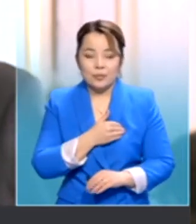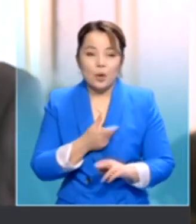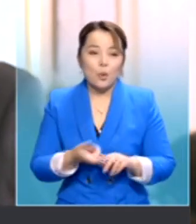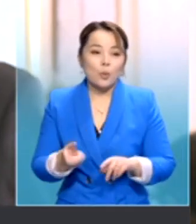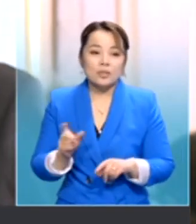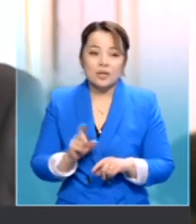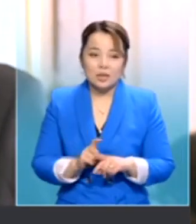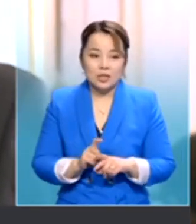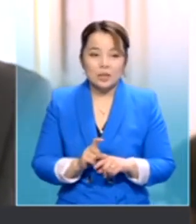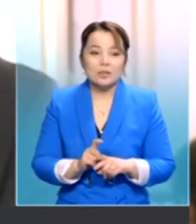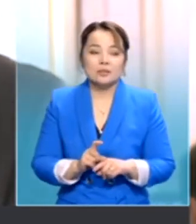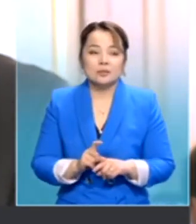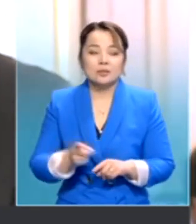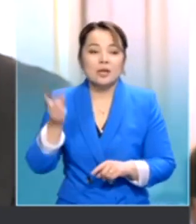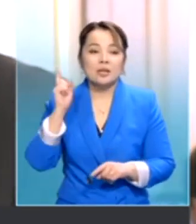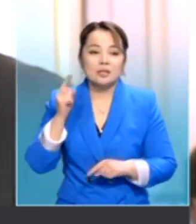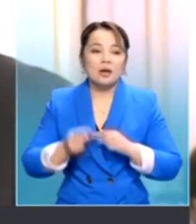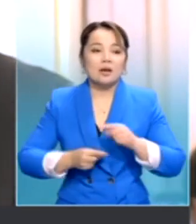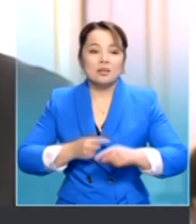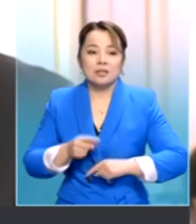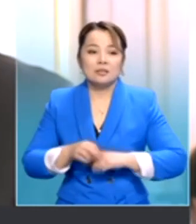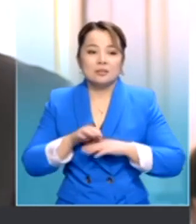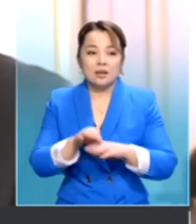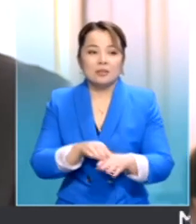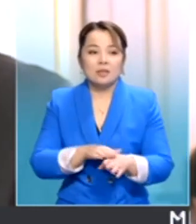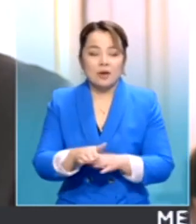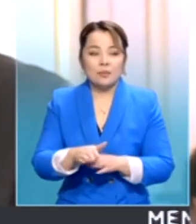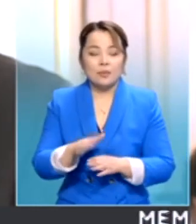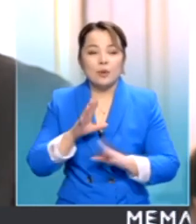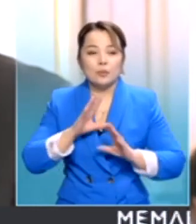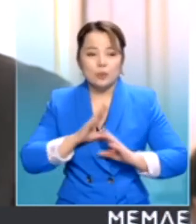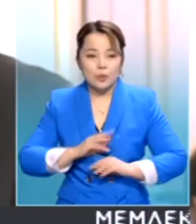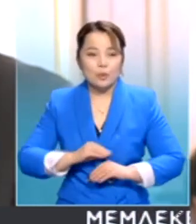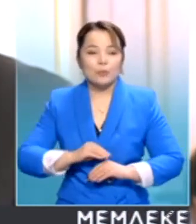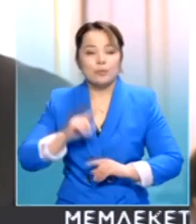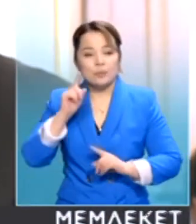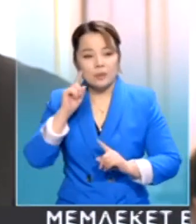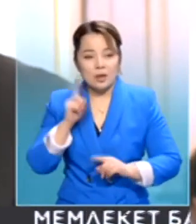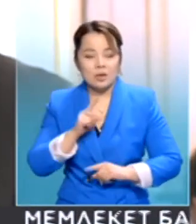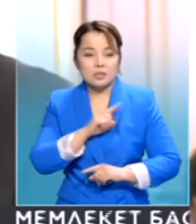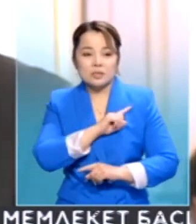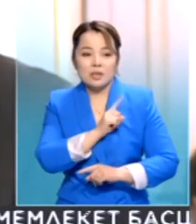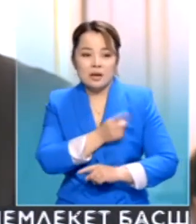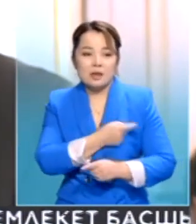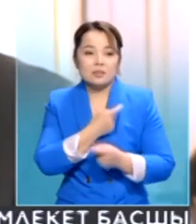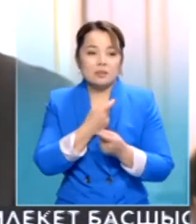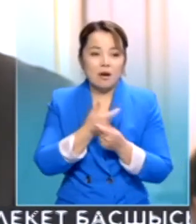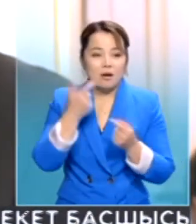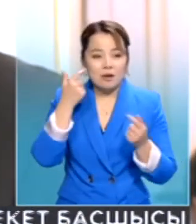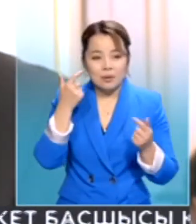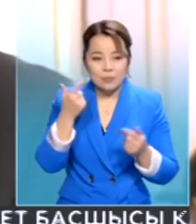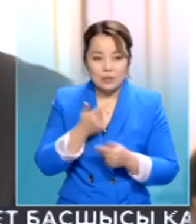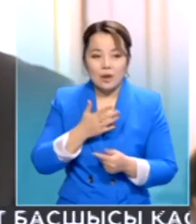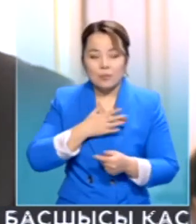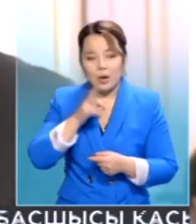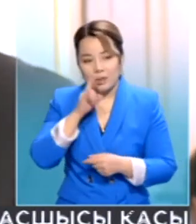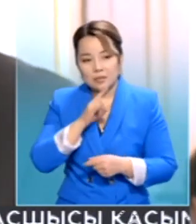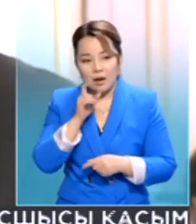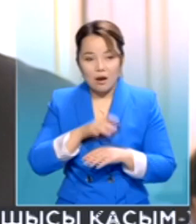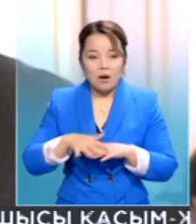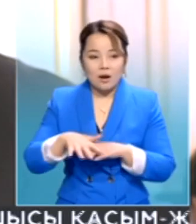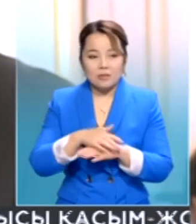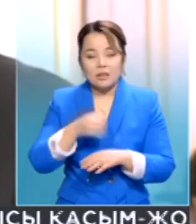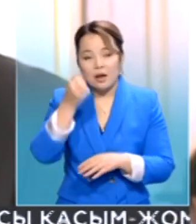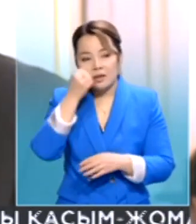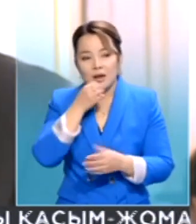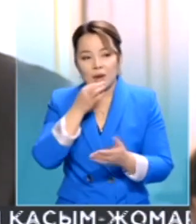Өте көнеден ертеден келе жатқан өзің сабырлығымен, батырлығымен, өзің даналығымен мен қазақ халқына рахметімді